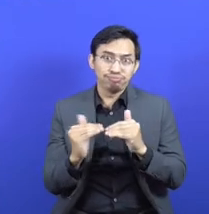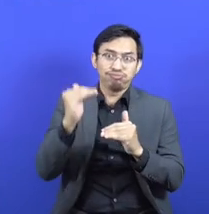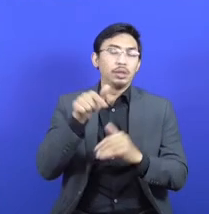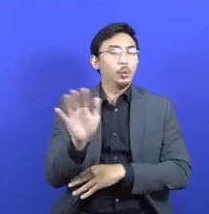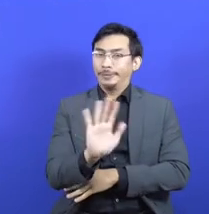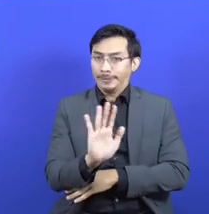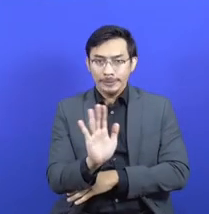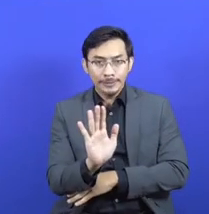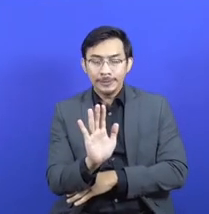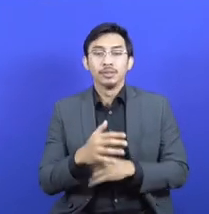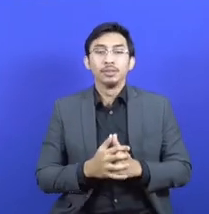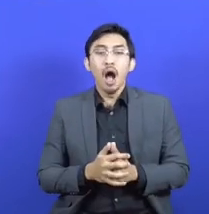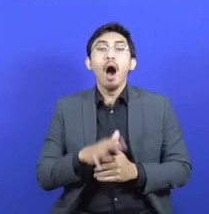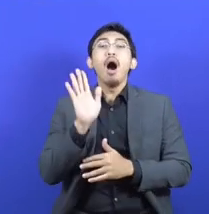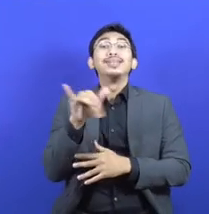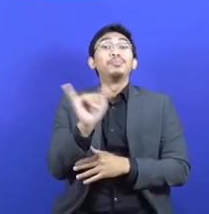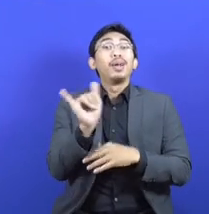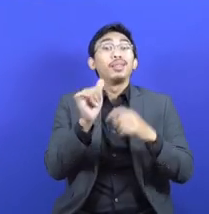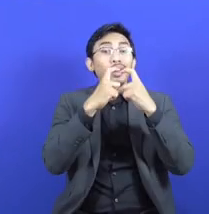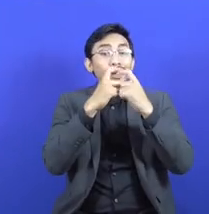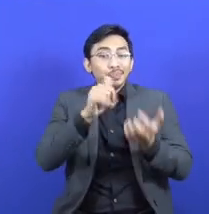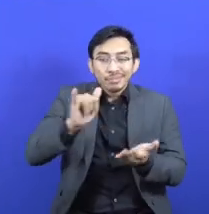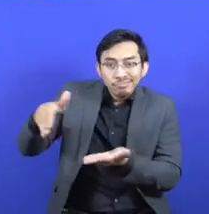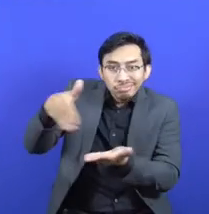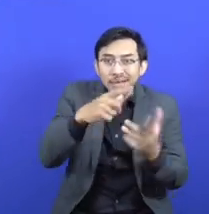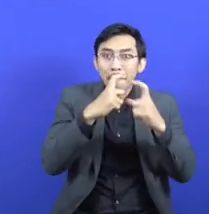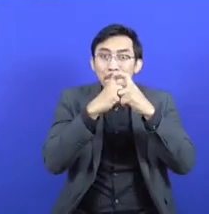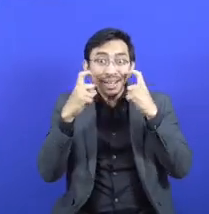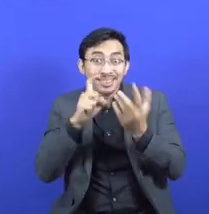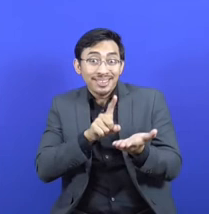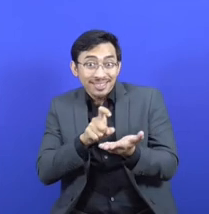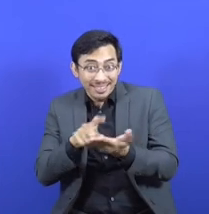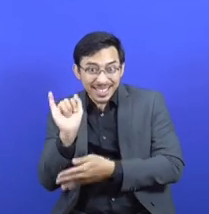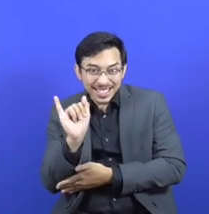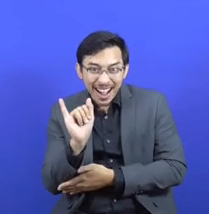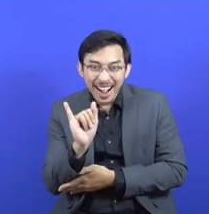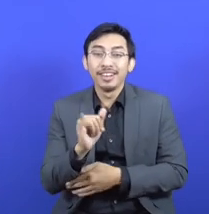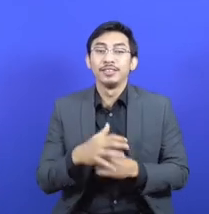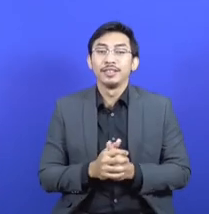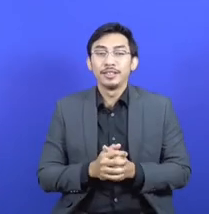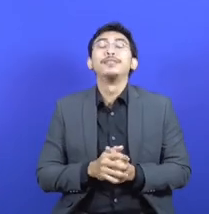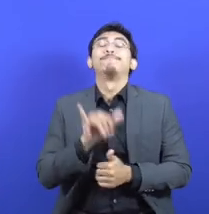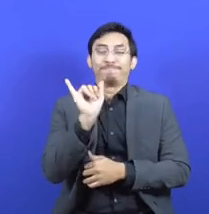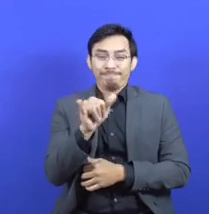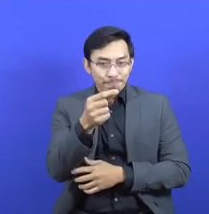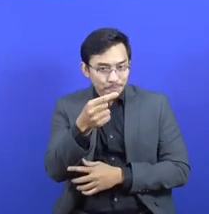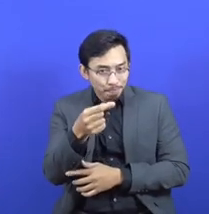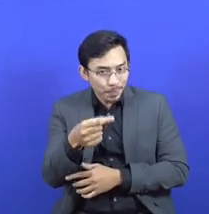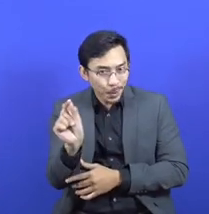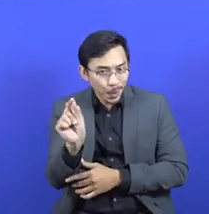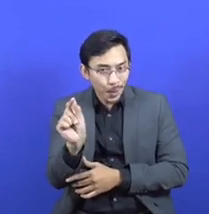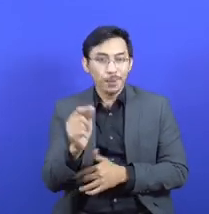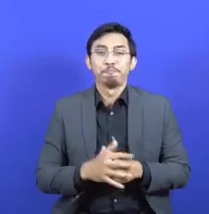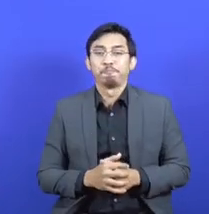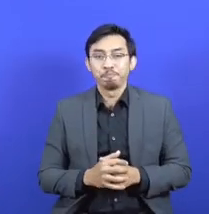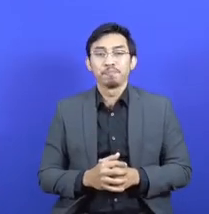nggak melambung tinggi. Harusnya sih begitu. Oh, sama halnya kayak nimbun